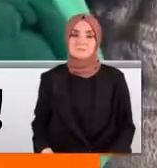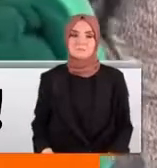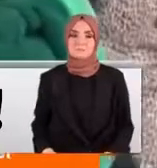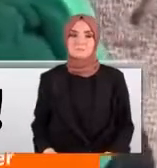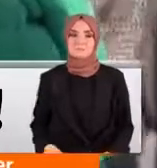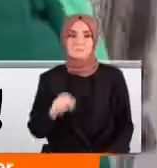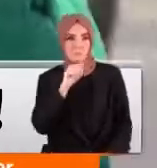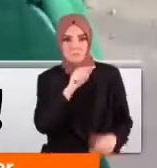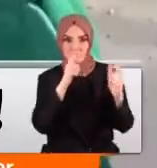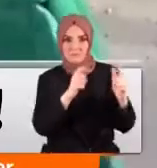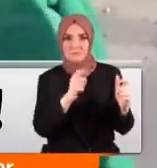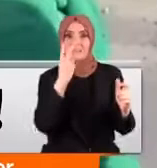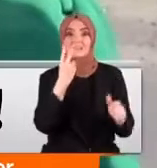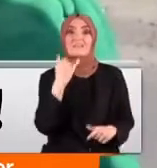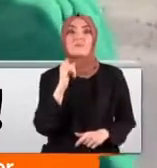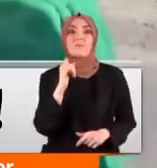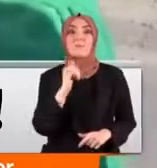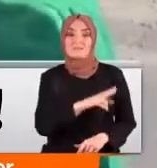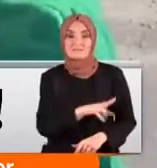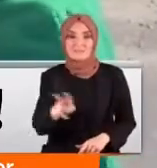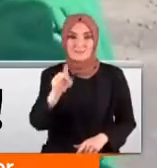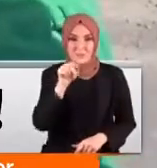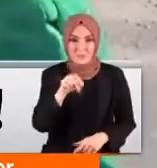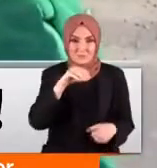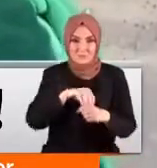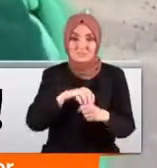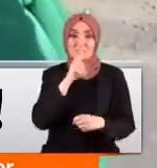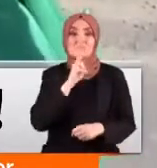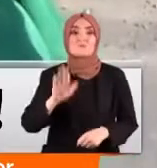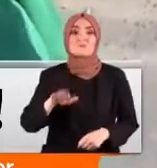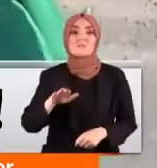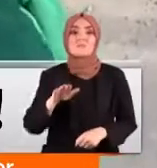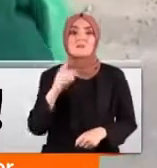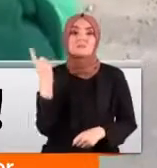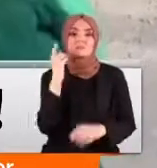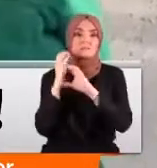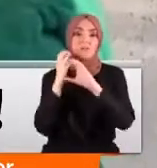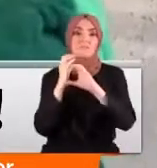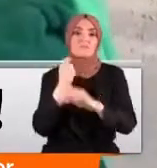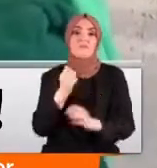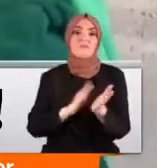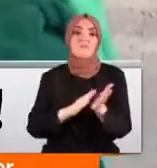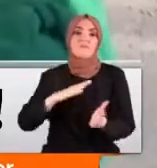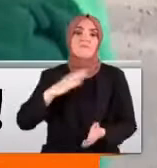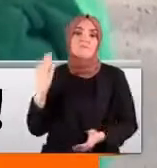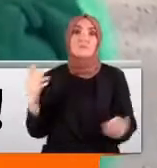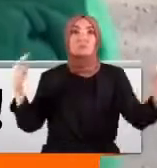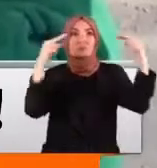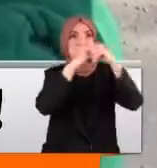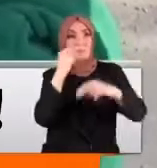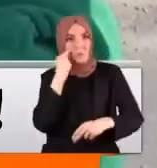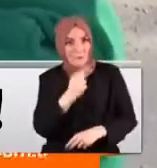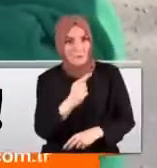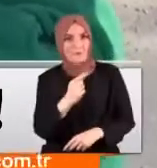Şuradan 2 kilometre yola 200 lira para alan servislerimiz var bizim. Biz üst geçit olsa buraya servis parası değil, çocuklarımızı kendimiz